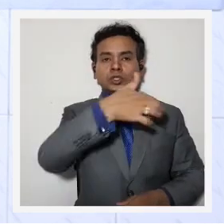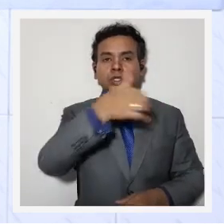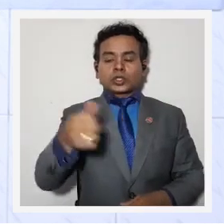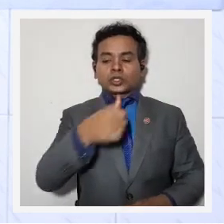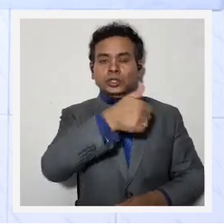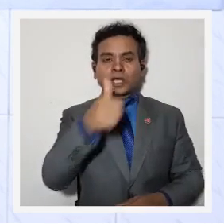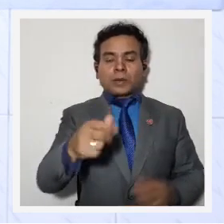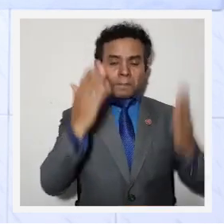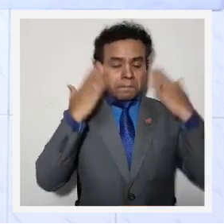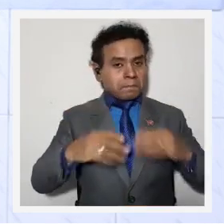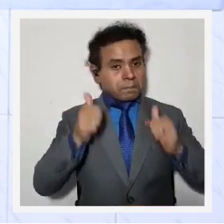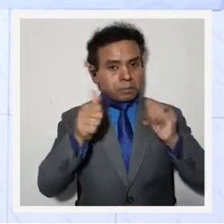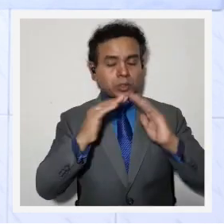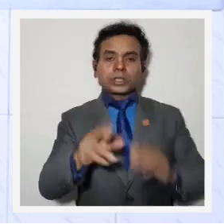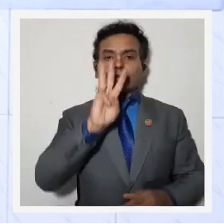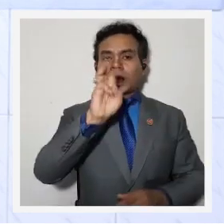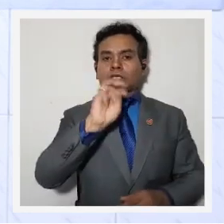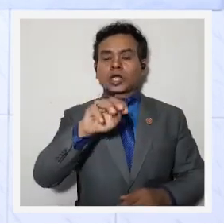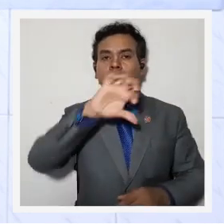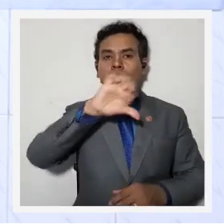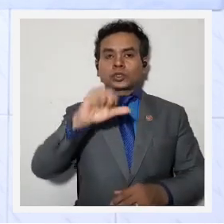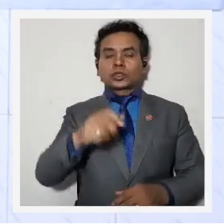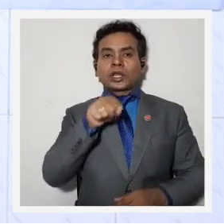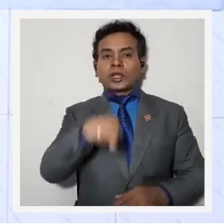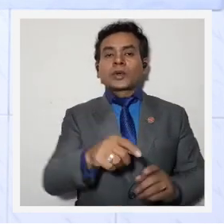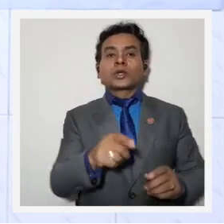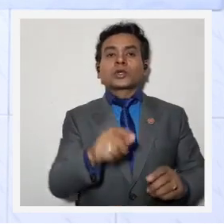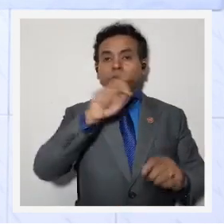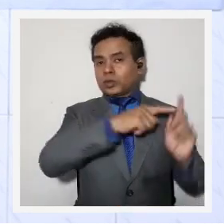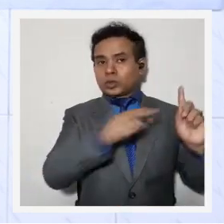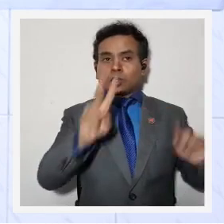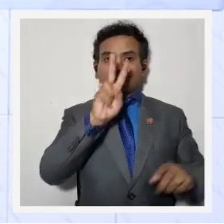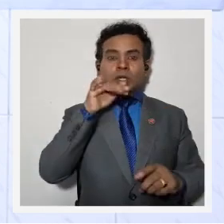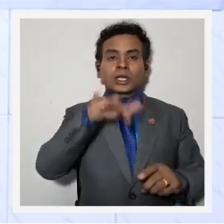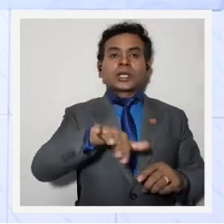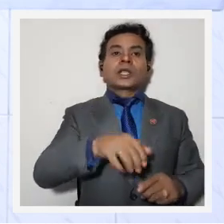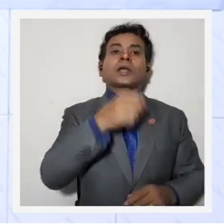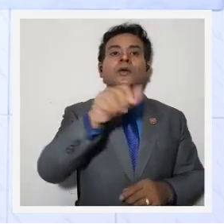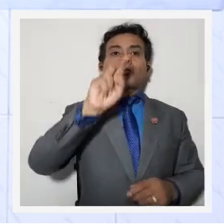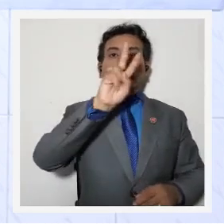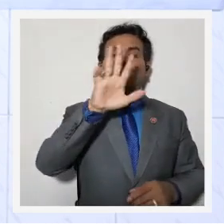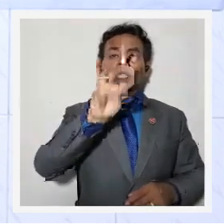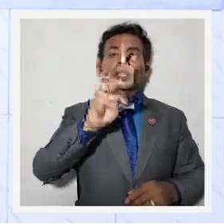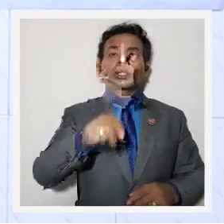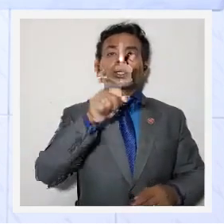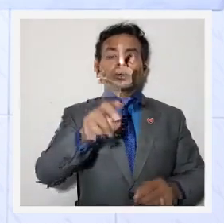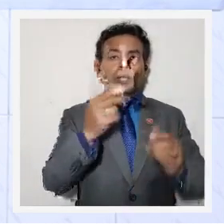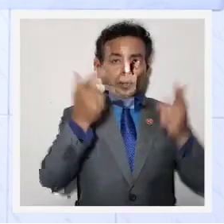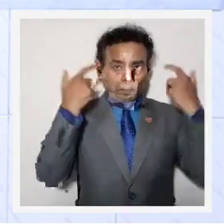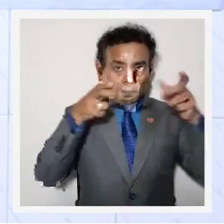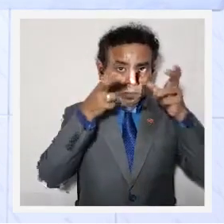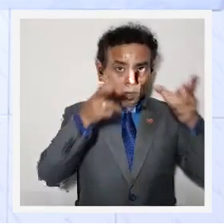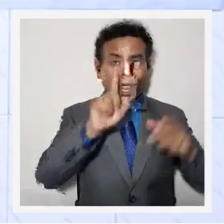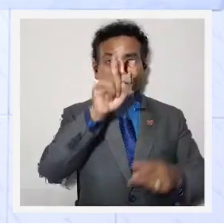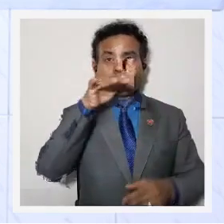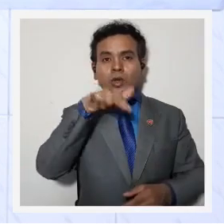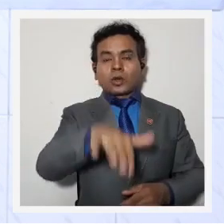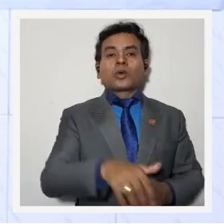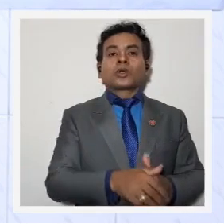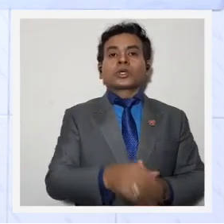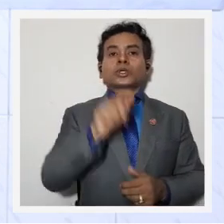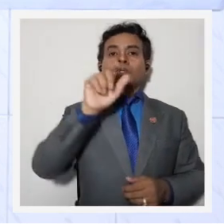কোয়ারেন্টাইনে গত ২৪ ঘন্টায় ১৬৬৬ জনকে রাখা হয়েছে এবং ছাড় পেয়েছে ৩০৬৫ জন এ পর্যন্ত